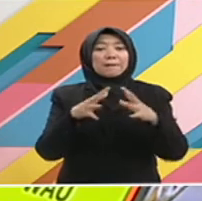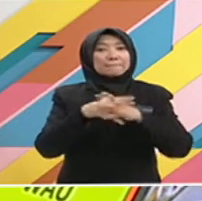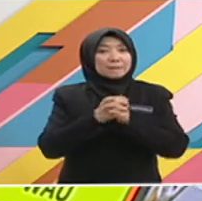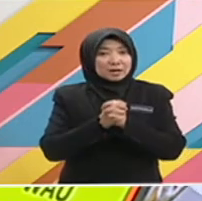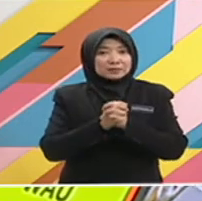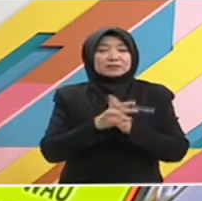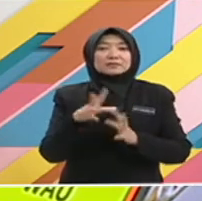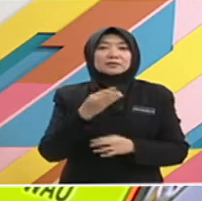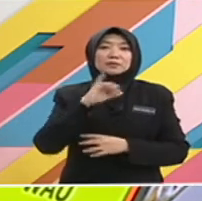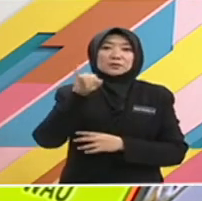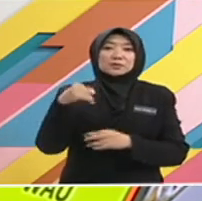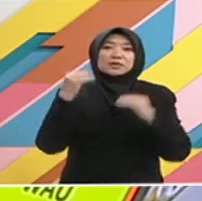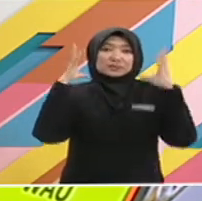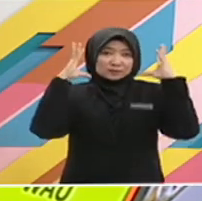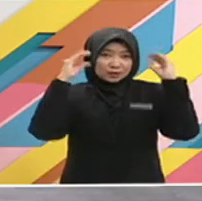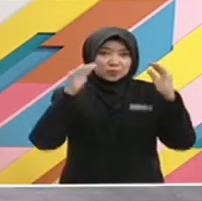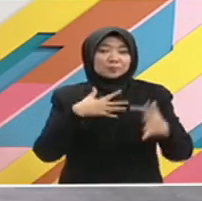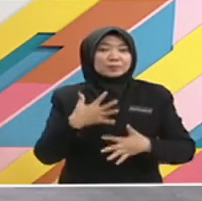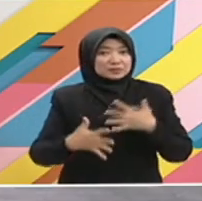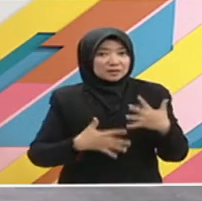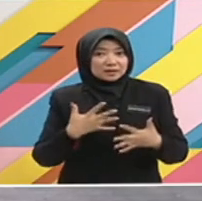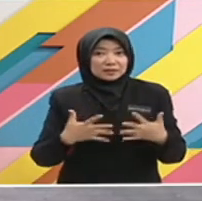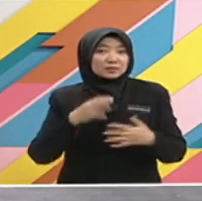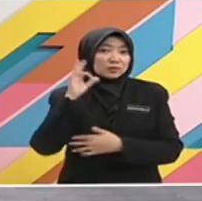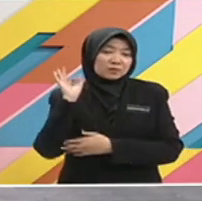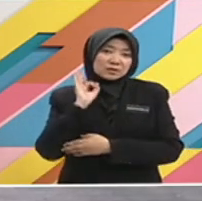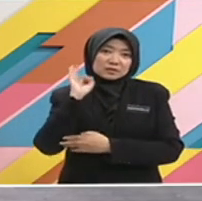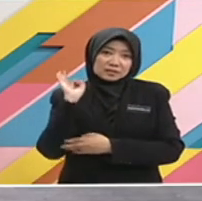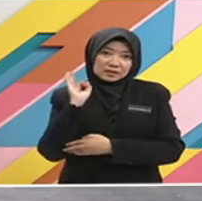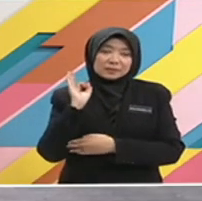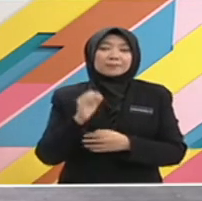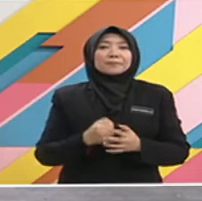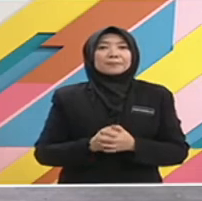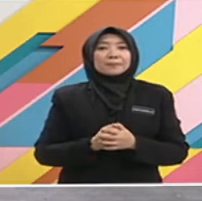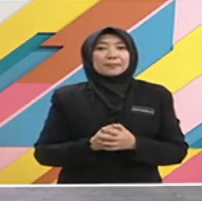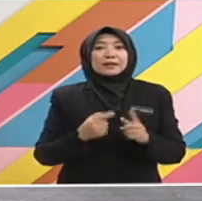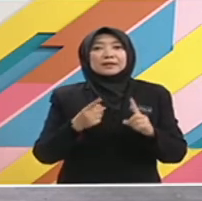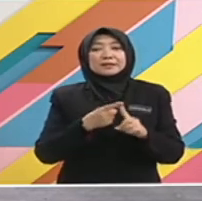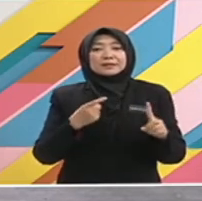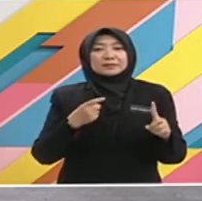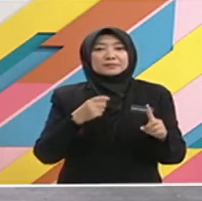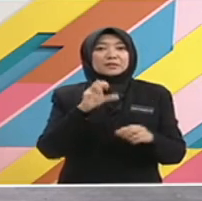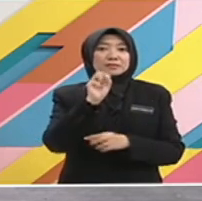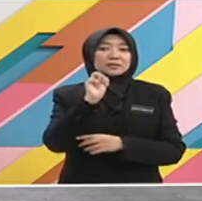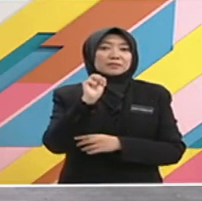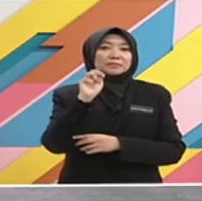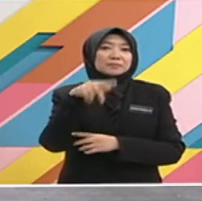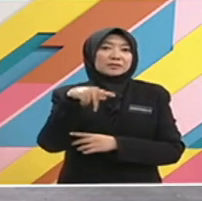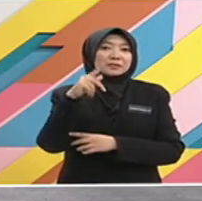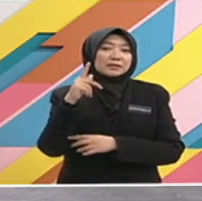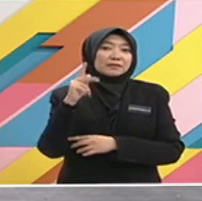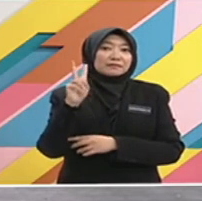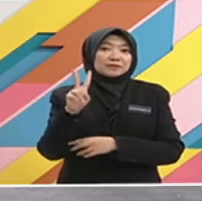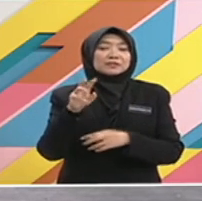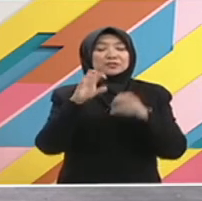Dan juga terima kasih kepada guru bahasa isyarat kita iaitu Nur Farazilah yang merupakan guru pendidikan khas dari Sekolah Menengah Pendidikan Khas Vocational Shah